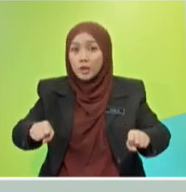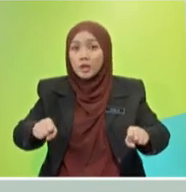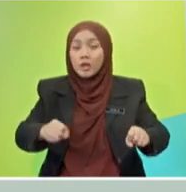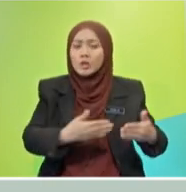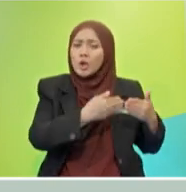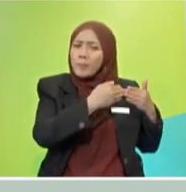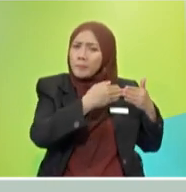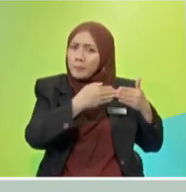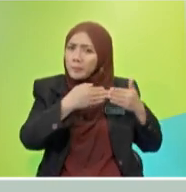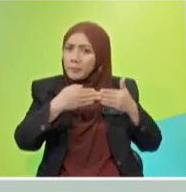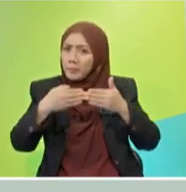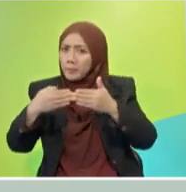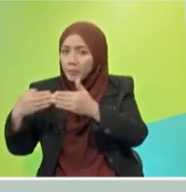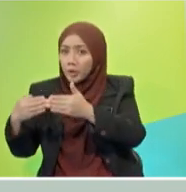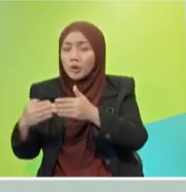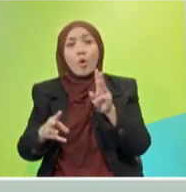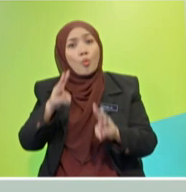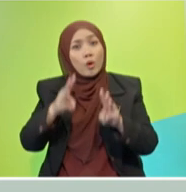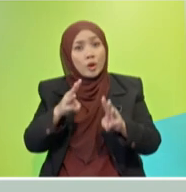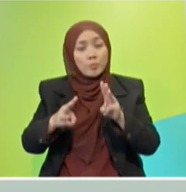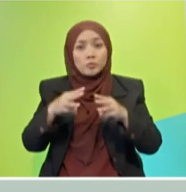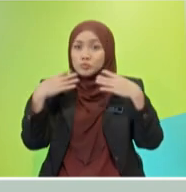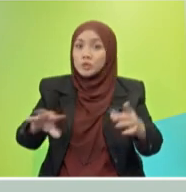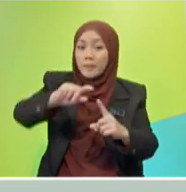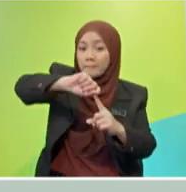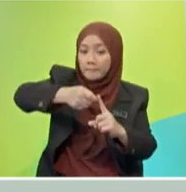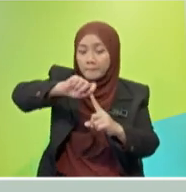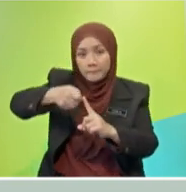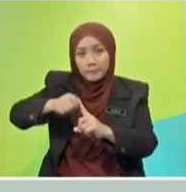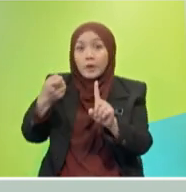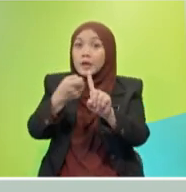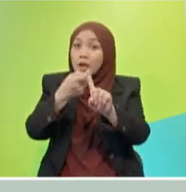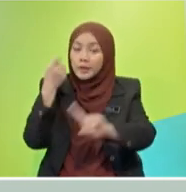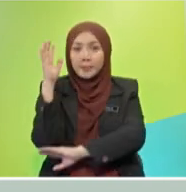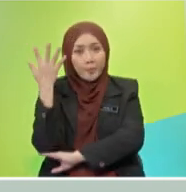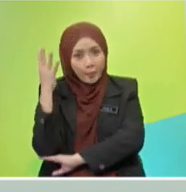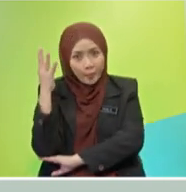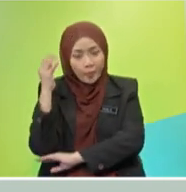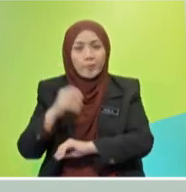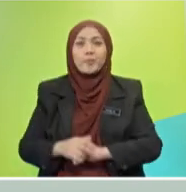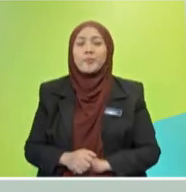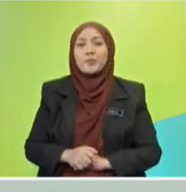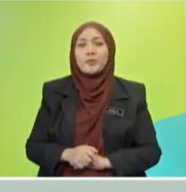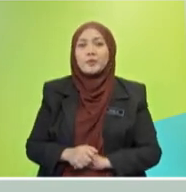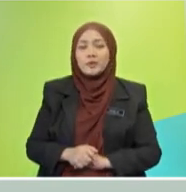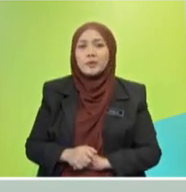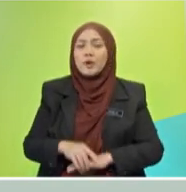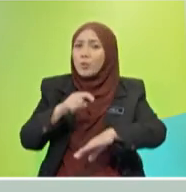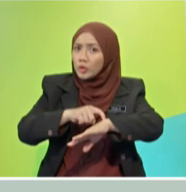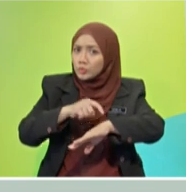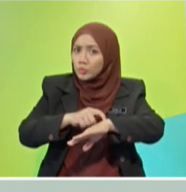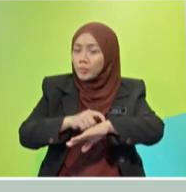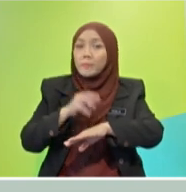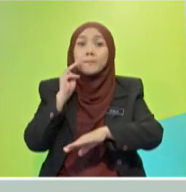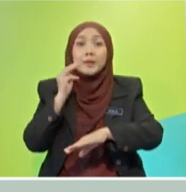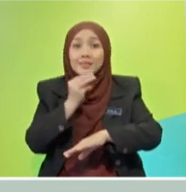meskipun telah dipetik dari pokok ya kalau masa di tamatan pun dia akan masak juga